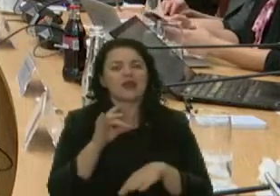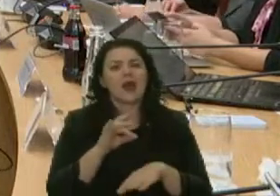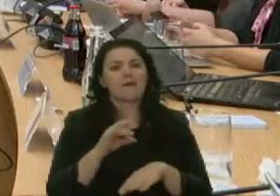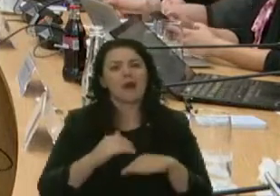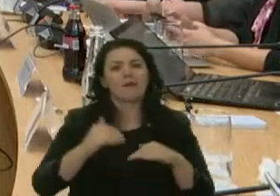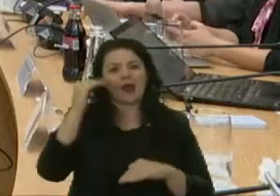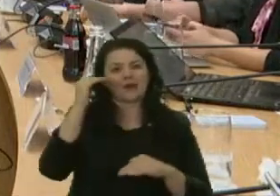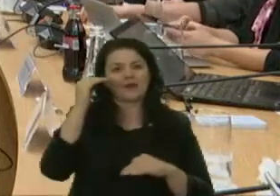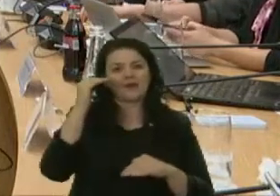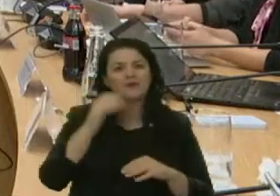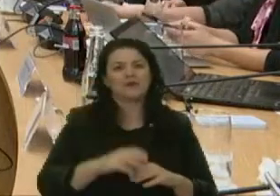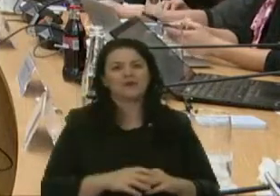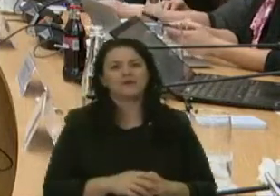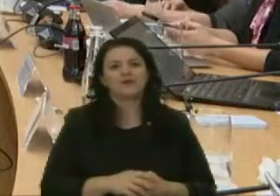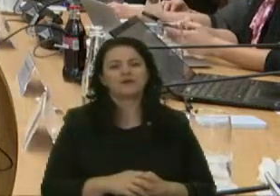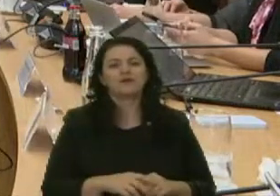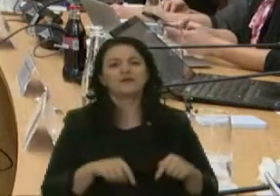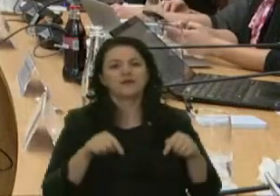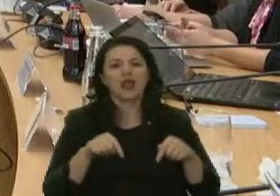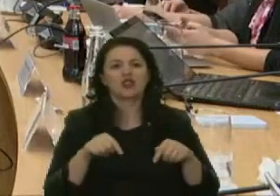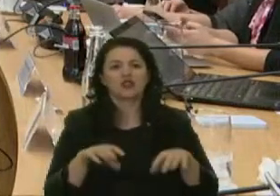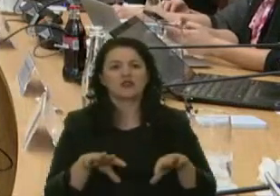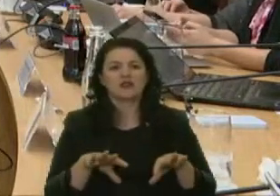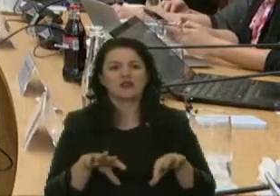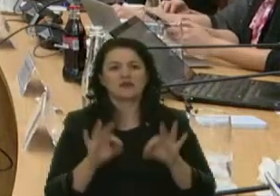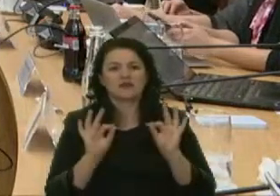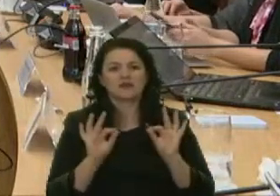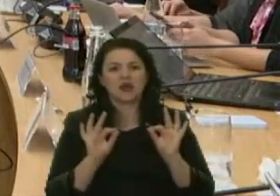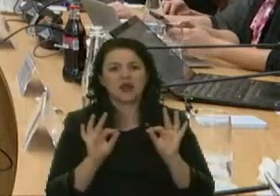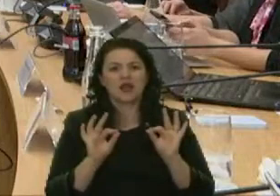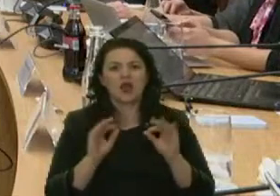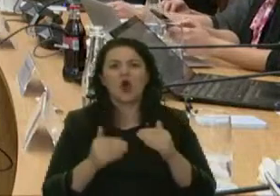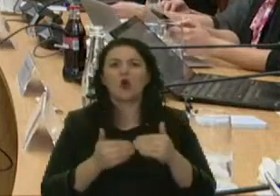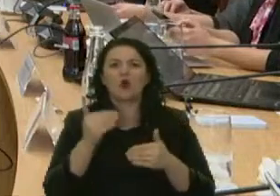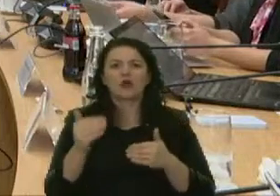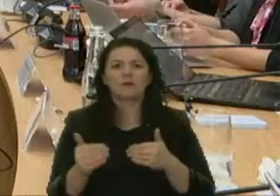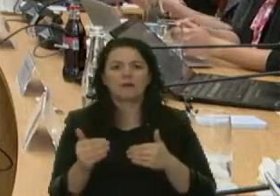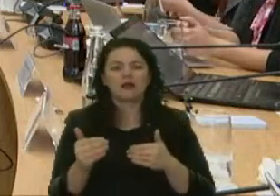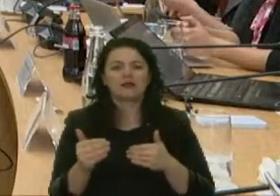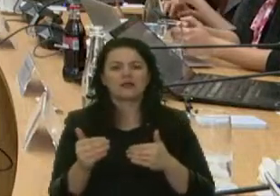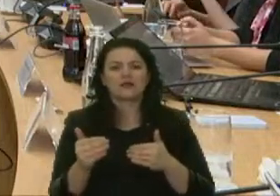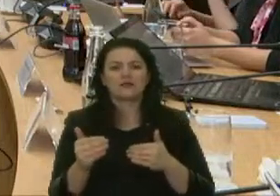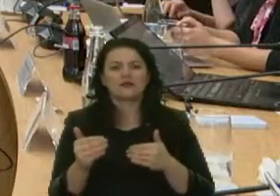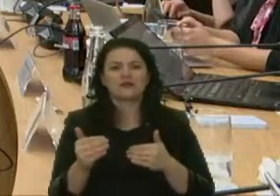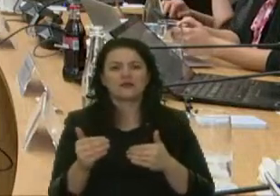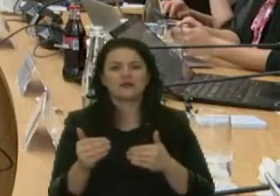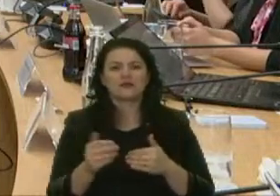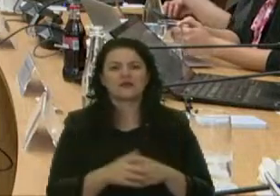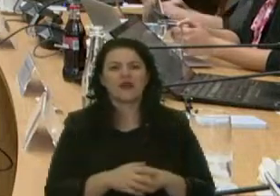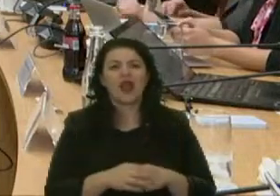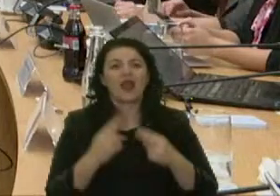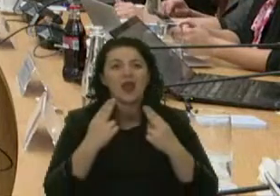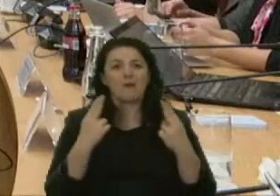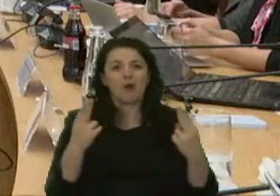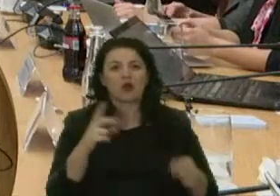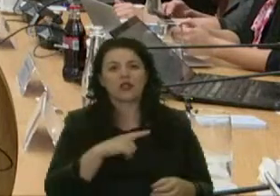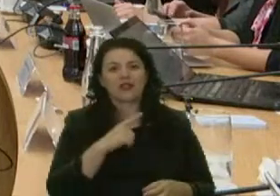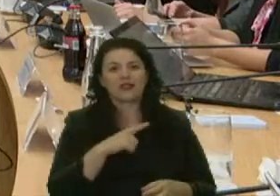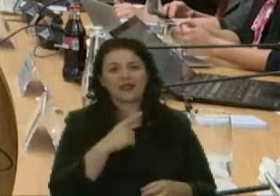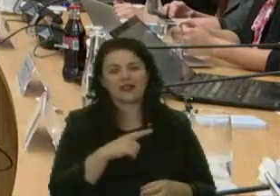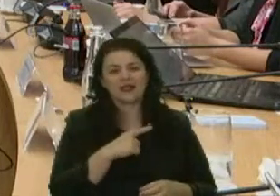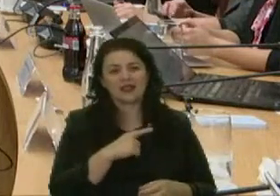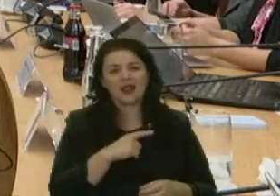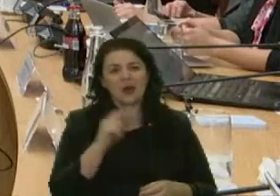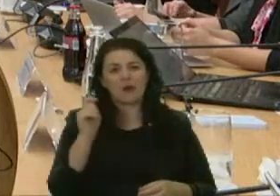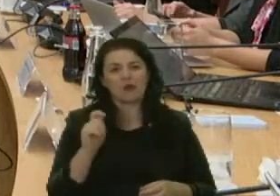așa trebuie să rămânem la această soluție pentru martie urând ca în viitor să extindem important este să depunem proiectul